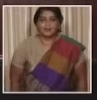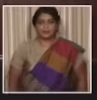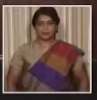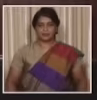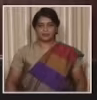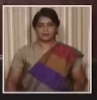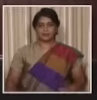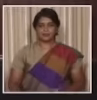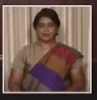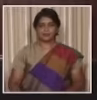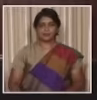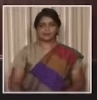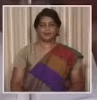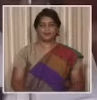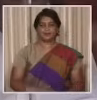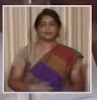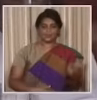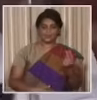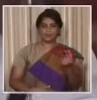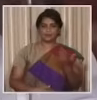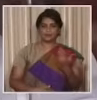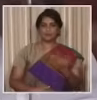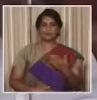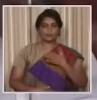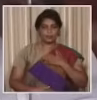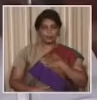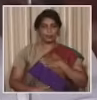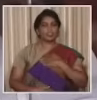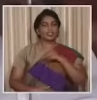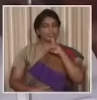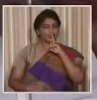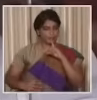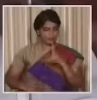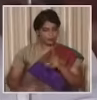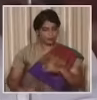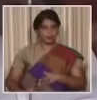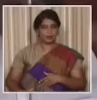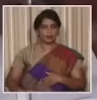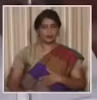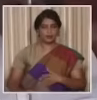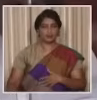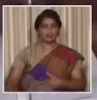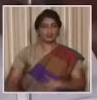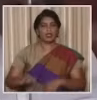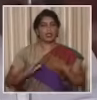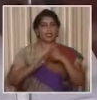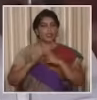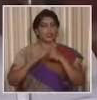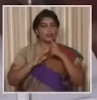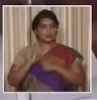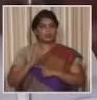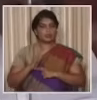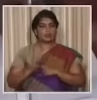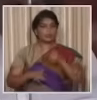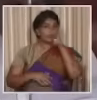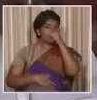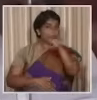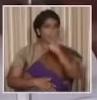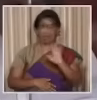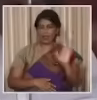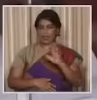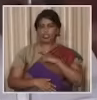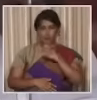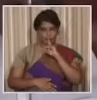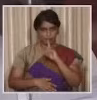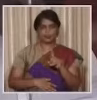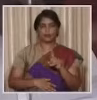හරි මොකද්ද කියන්න තියෙන්නේ කියන්න ඉක්මනට. මම කතාව පටන් ගත්තේ අනුරාධ ජයරත්න මැතිතුමාට මගේ ඇඟිල්ල දික් කරන්නේ නැහැ කියලායි